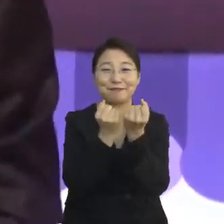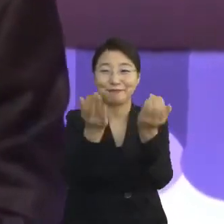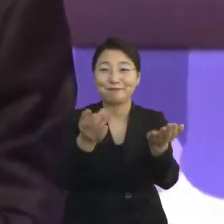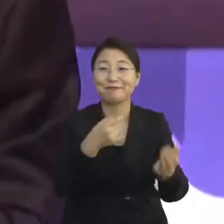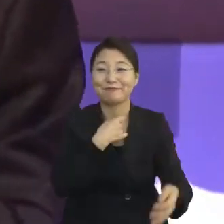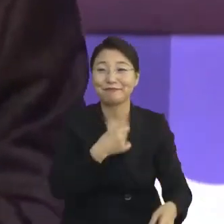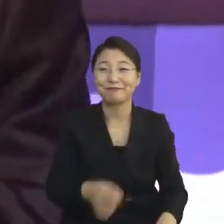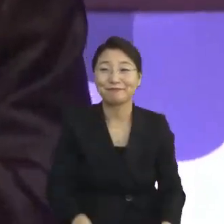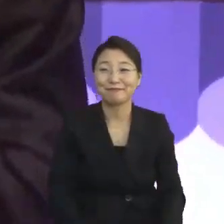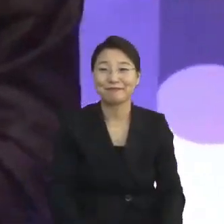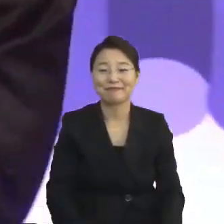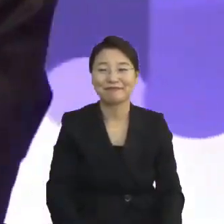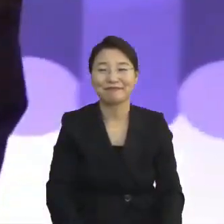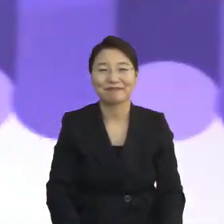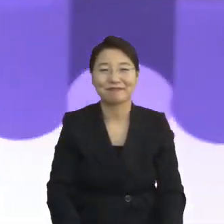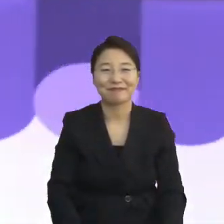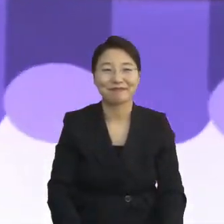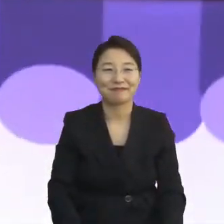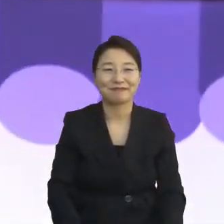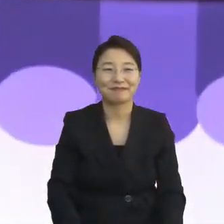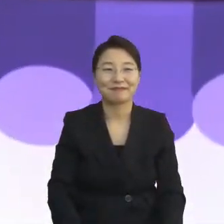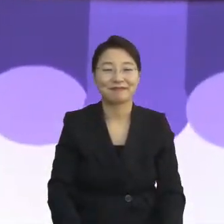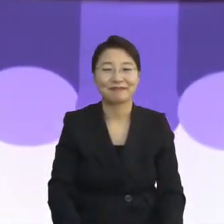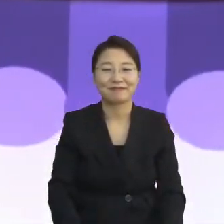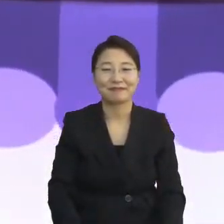함께 봐주시면 고맙겠습니다.